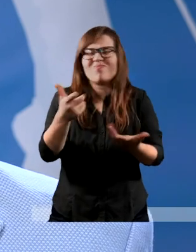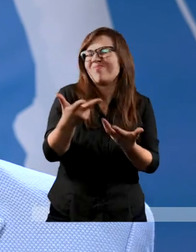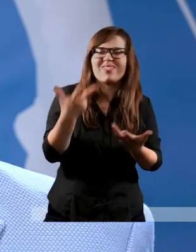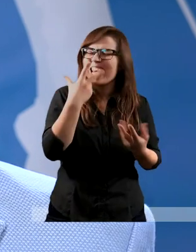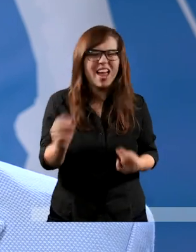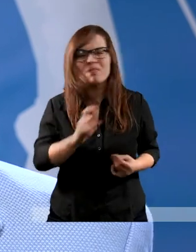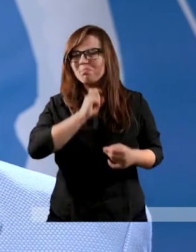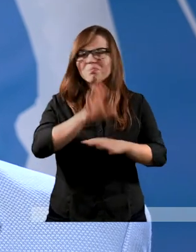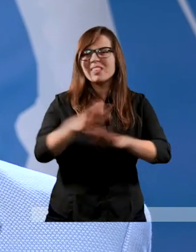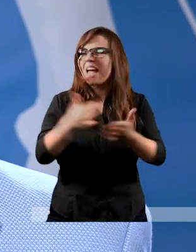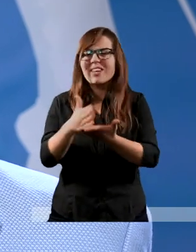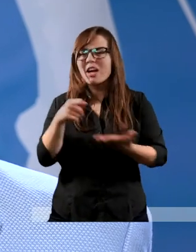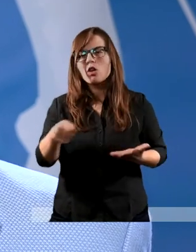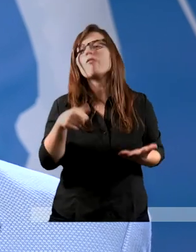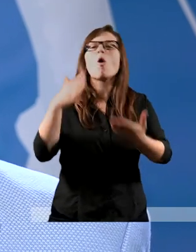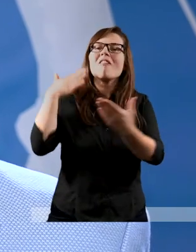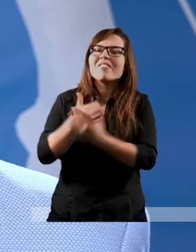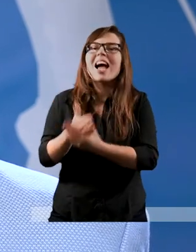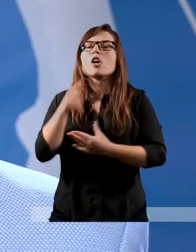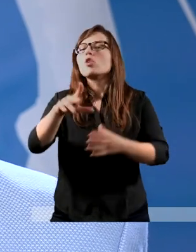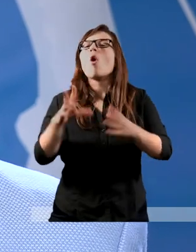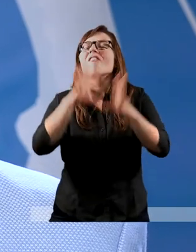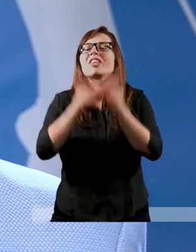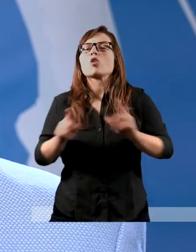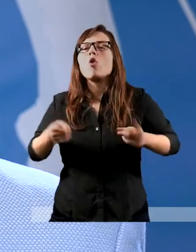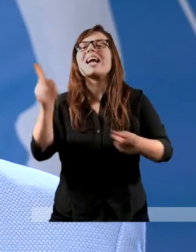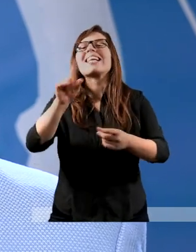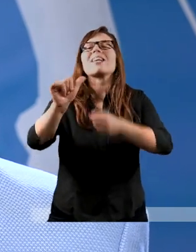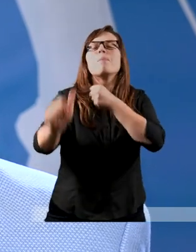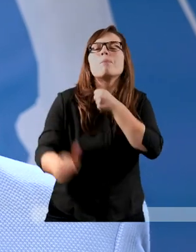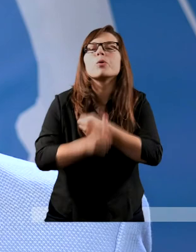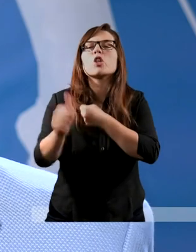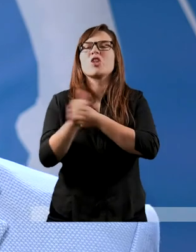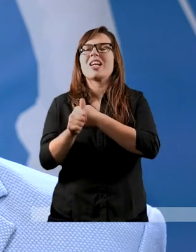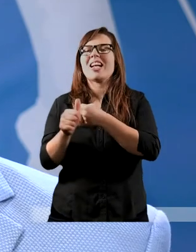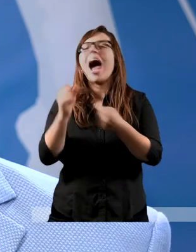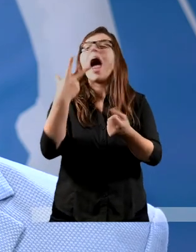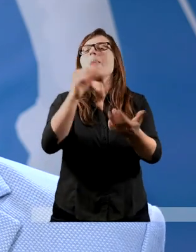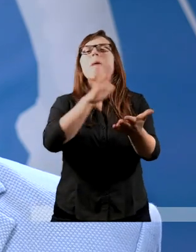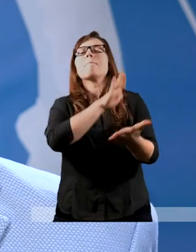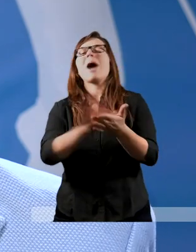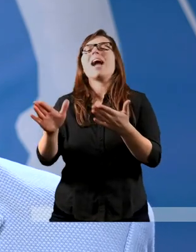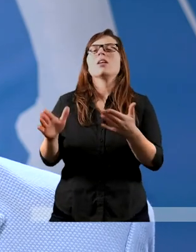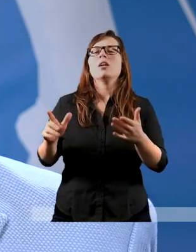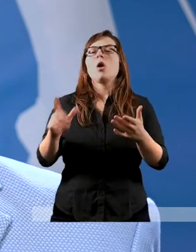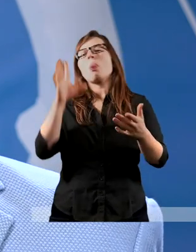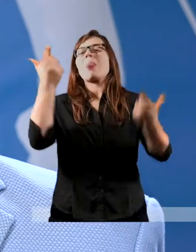okoliczności. Wierzę, że wszystko, co się dzieje, nie dzieje się przypadkiem. Ale to, co się dzieje, oczywiście jest